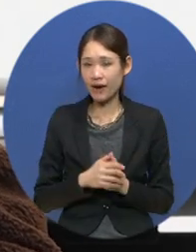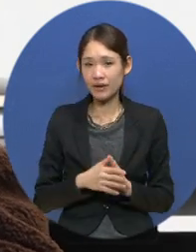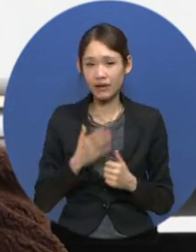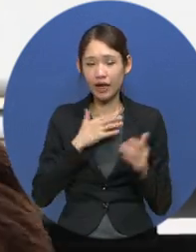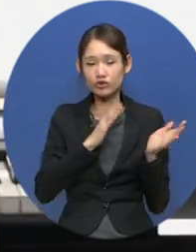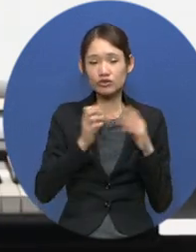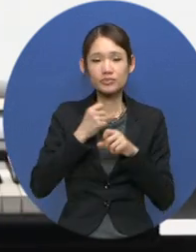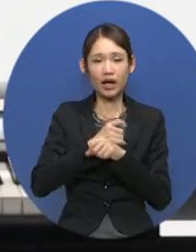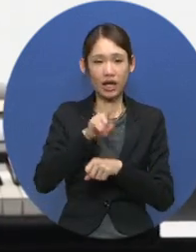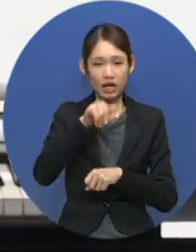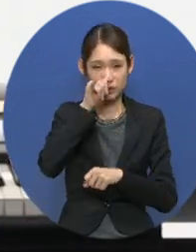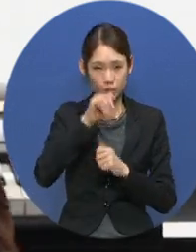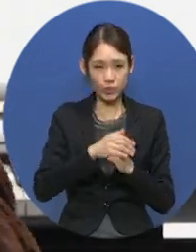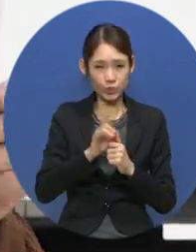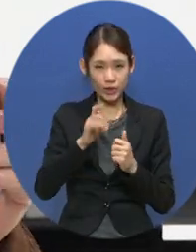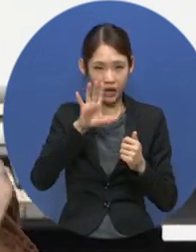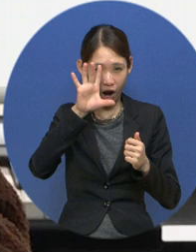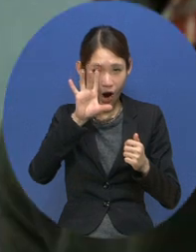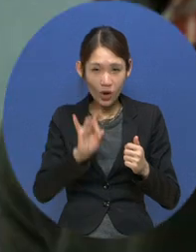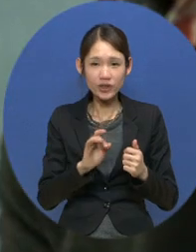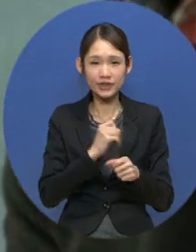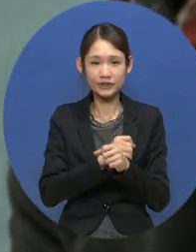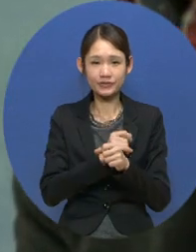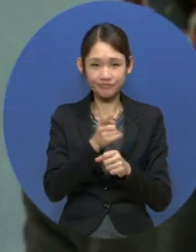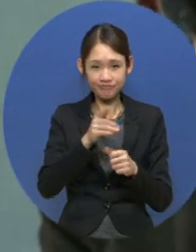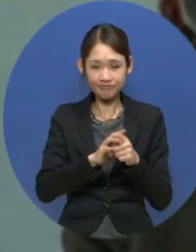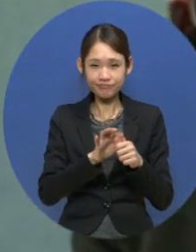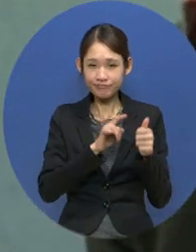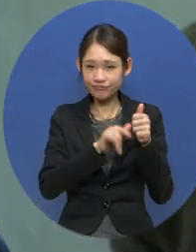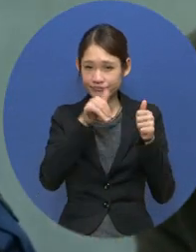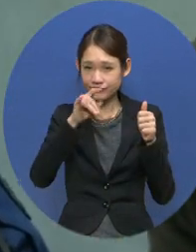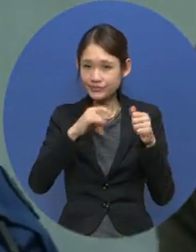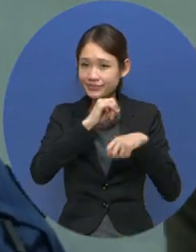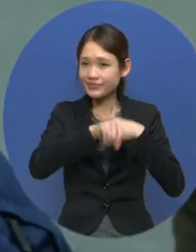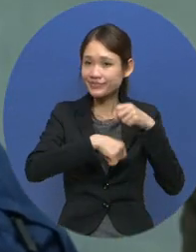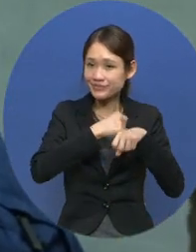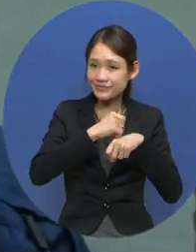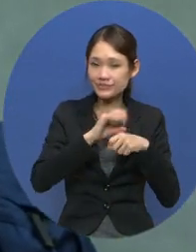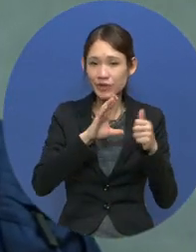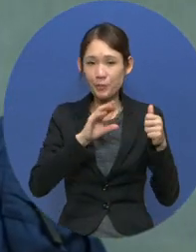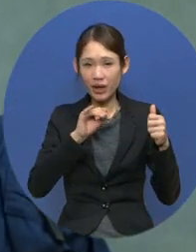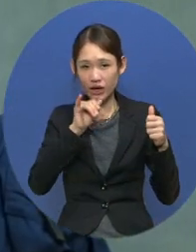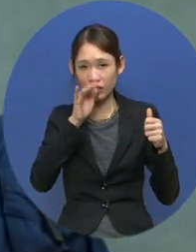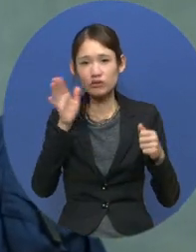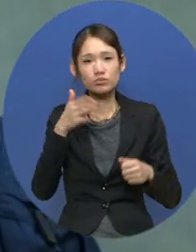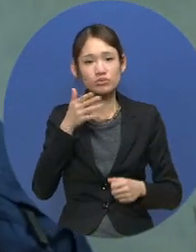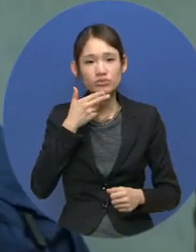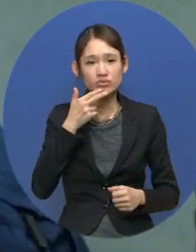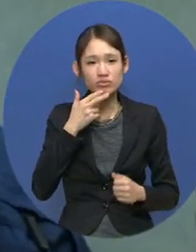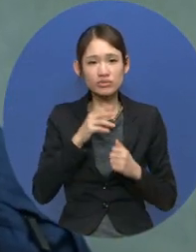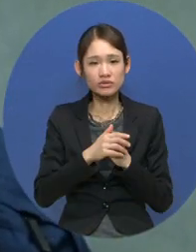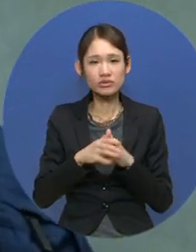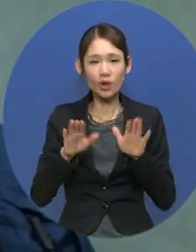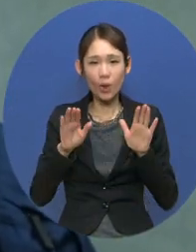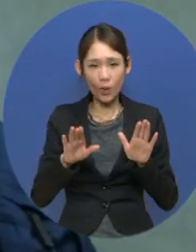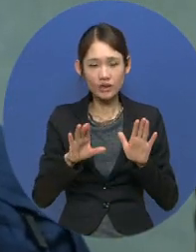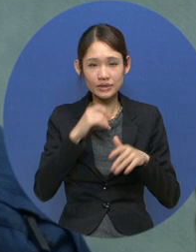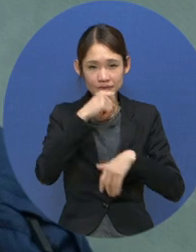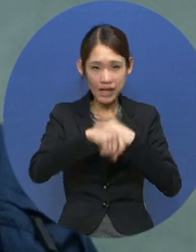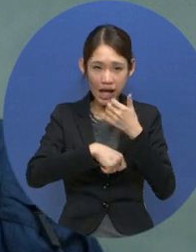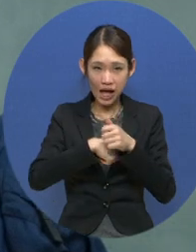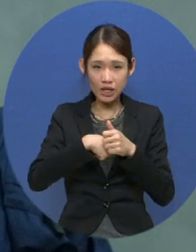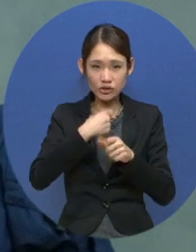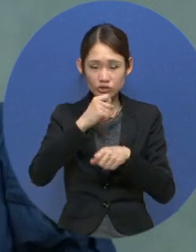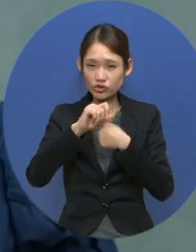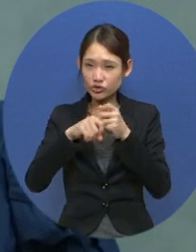거를. 네. 그래서 거기서 너한테 어울리는 거. 그리고 희강이도. 희강이는 자유연기가 없잖아. 네. 그래서 오늘 자유연기 어떤